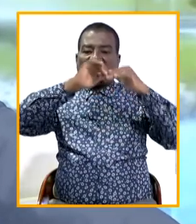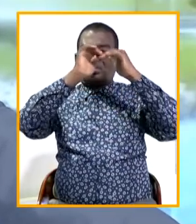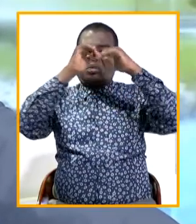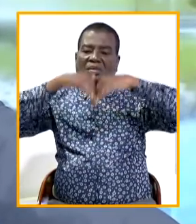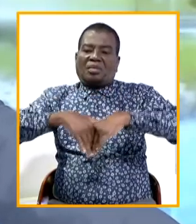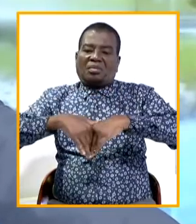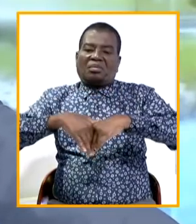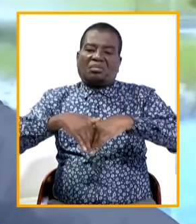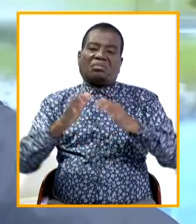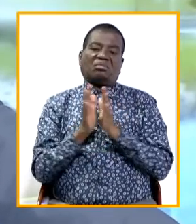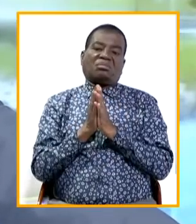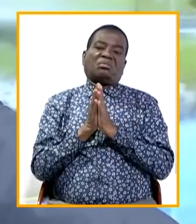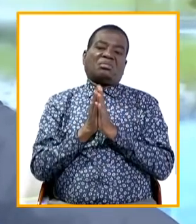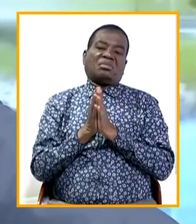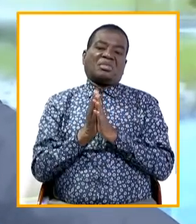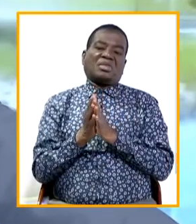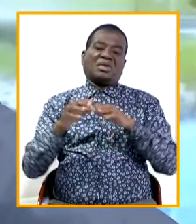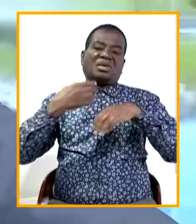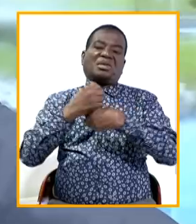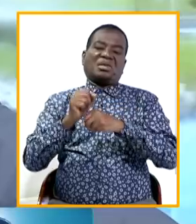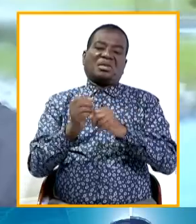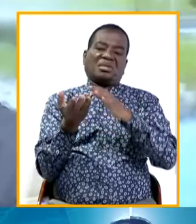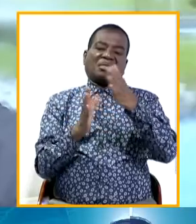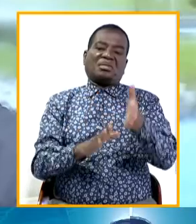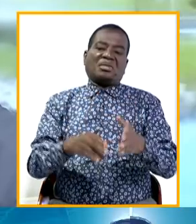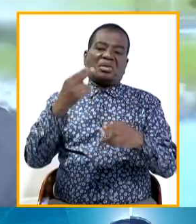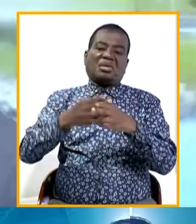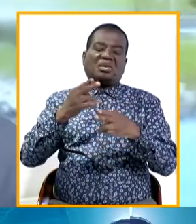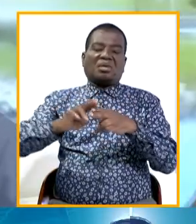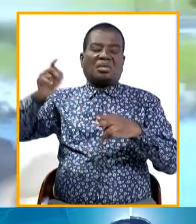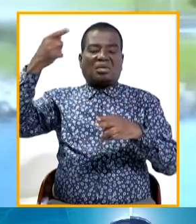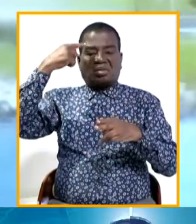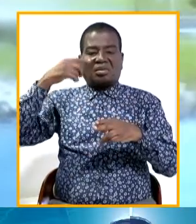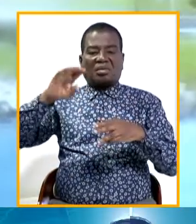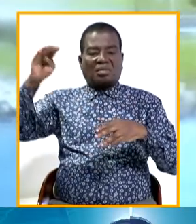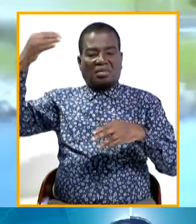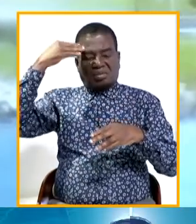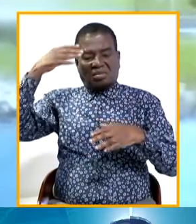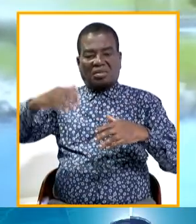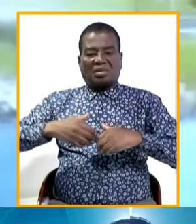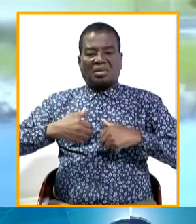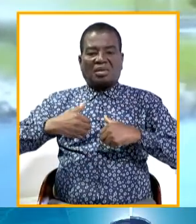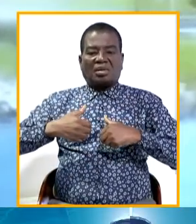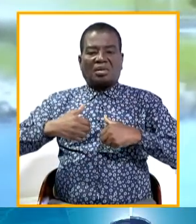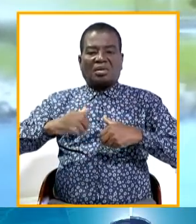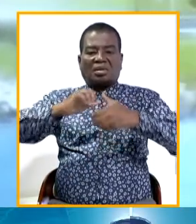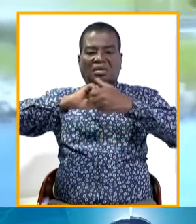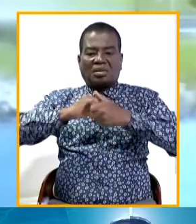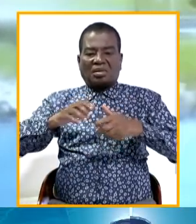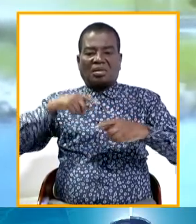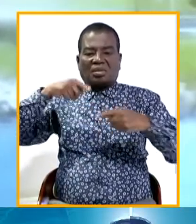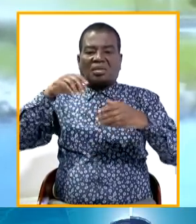éboulements provoquant malheureusement des morts. Au nom du gouvernement, la ministre de la Solidarité et de la lutte contre la pauvreté a